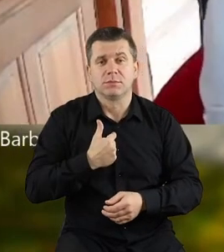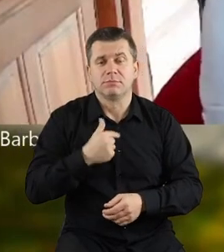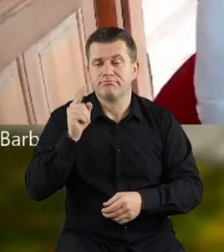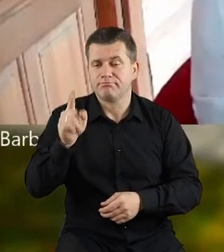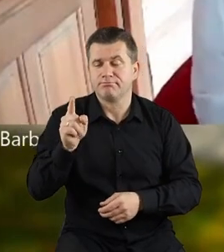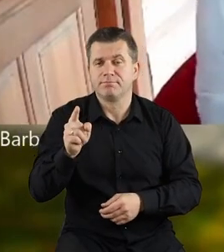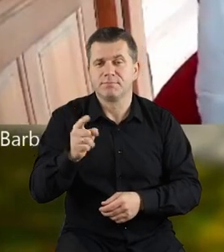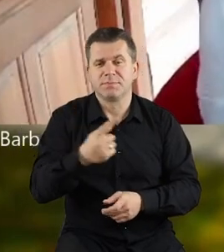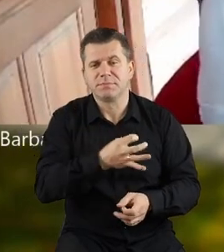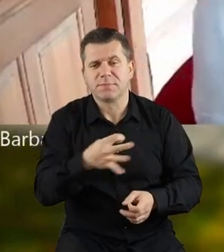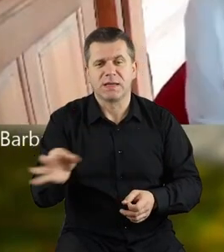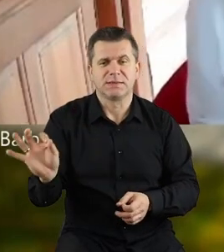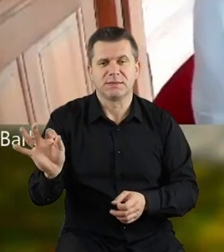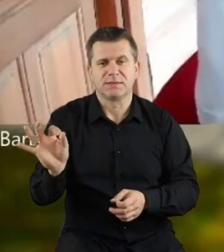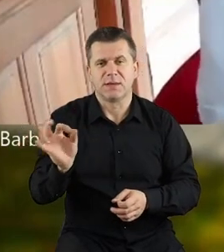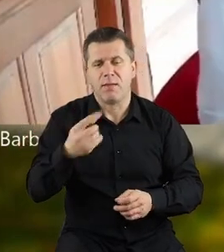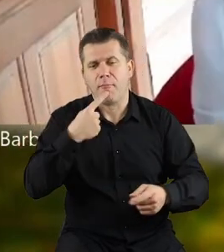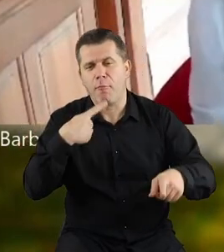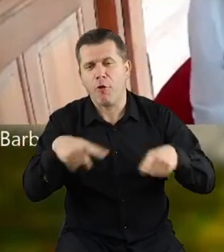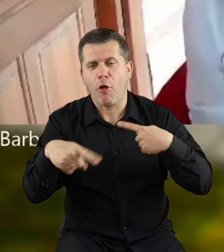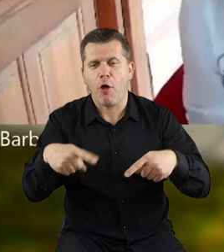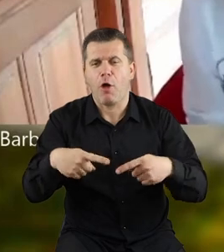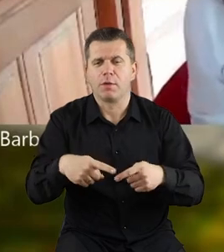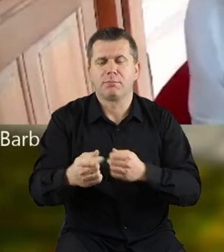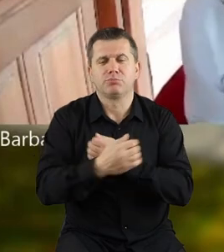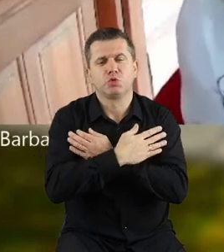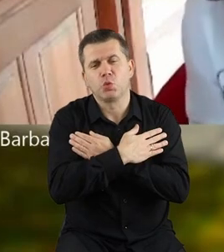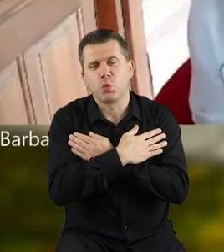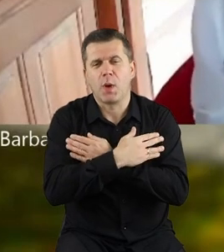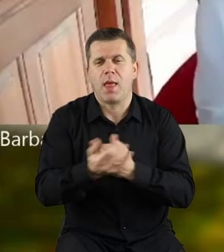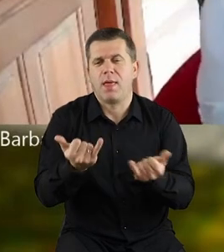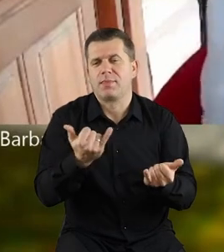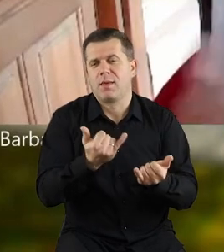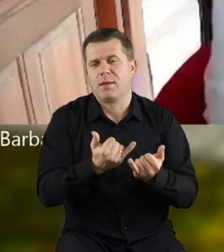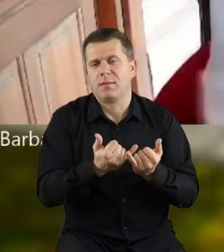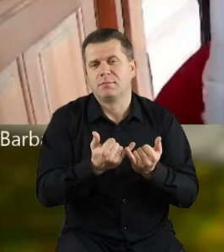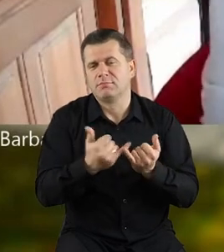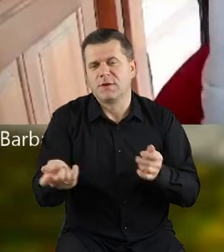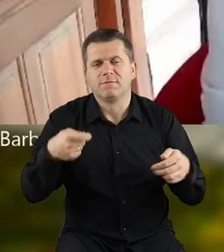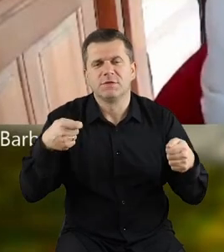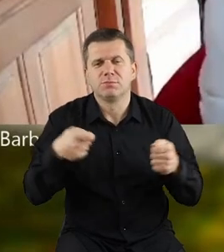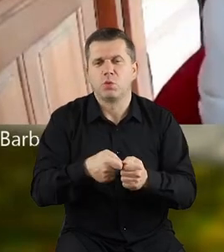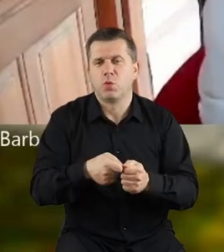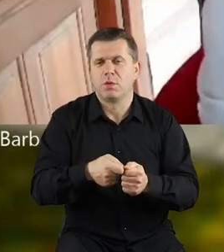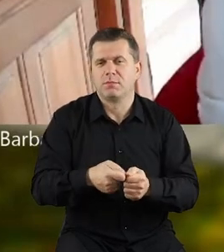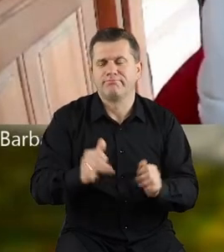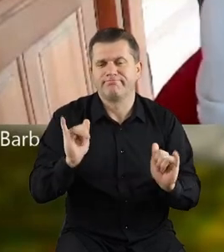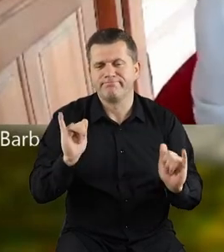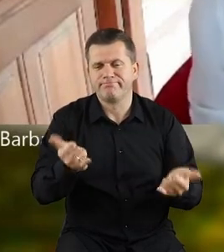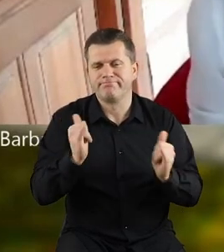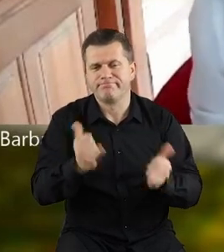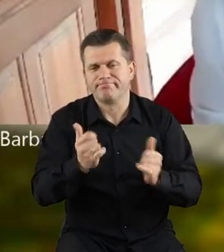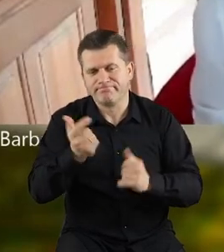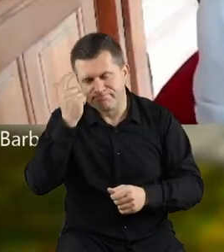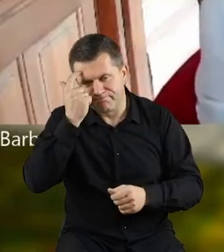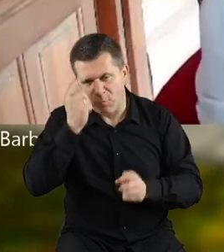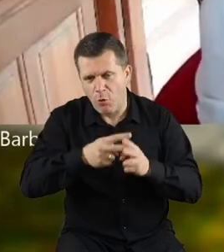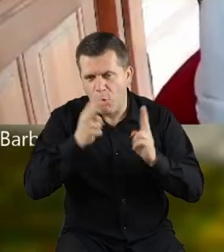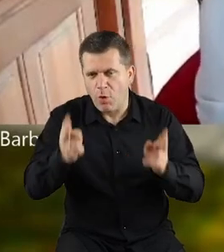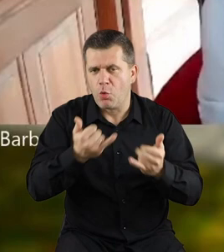wybieram się po prostu na fantastyczne plotki, na przytulenie, na wspólne